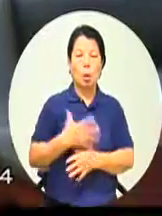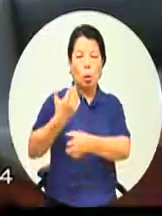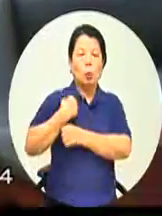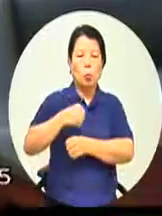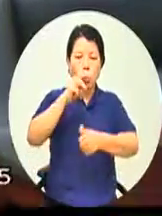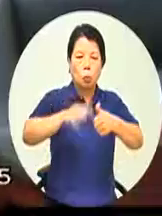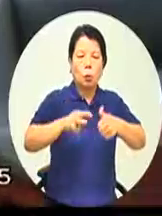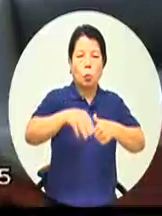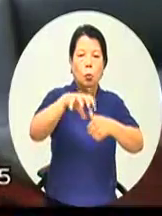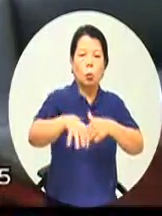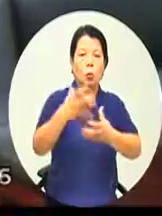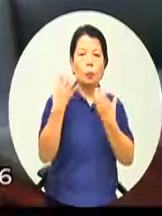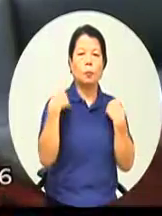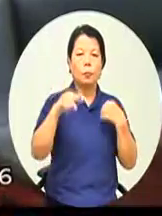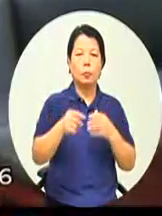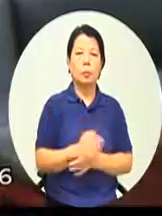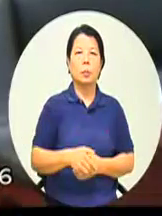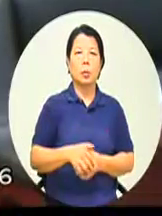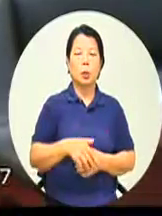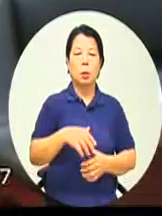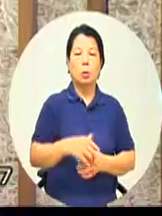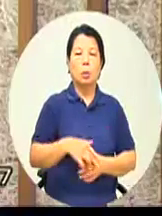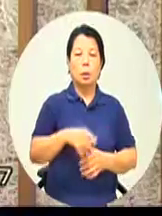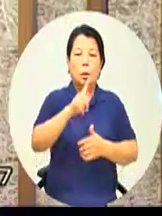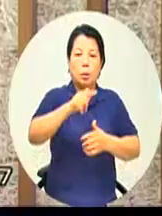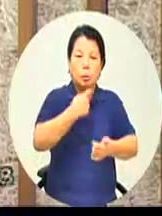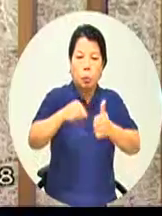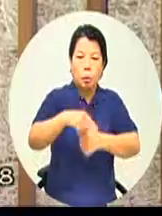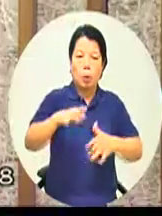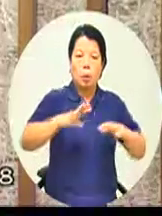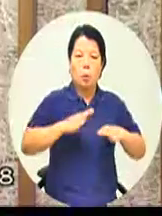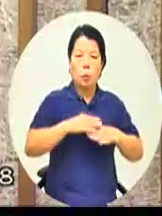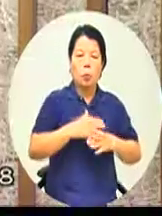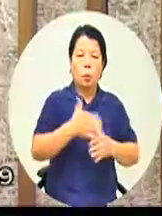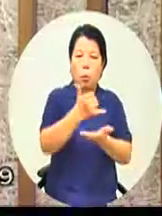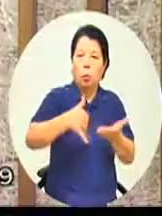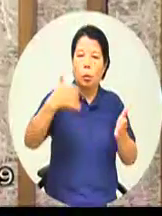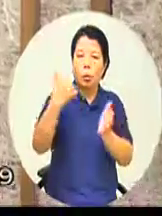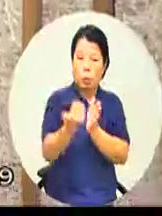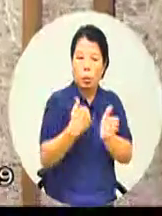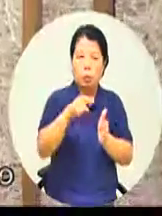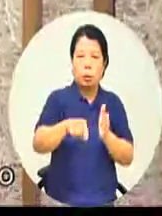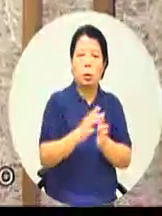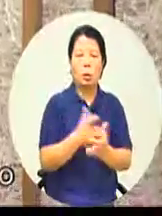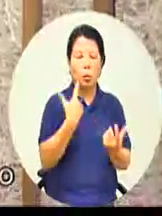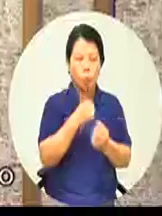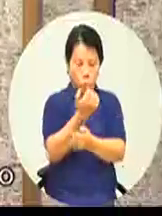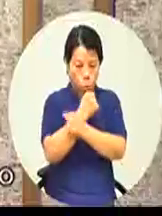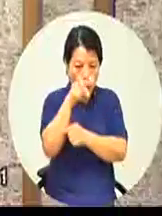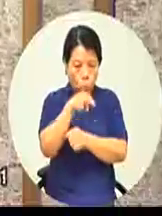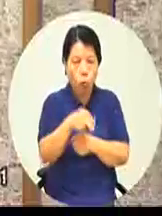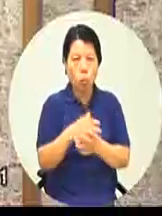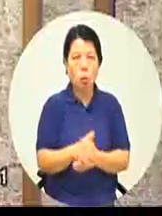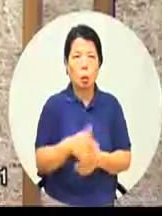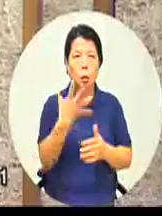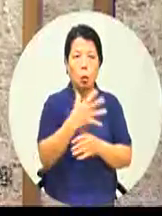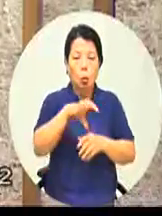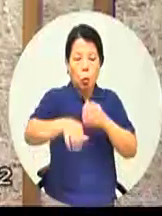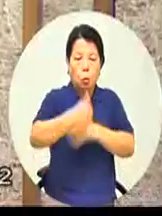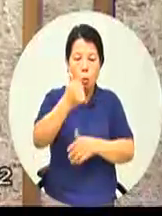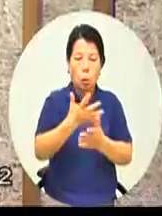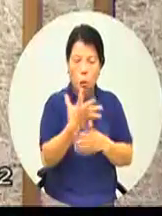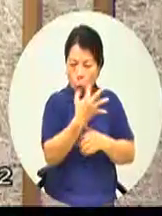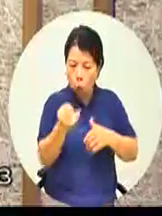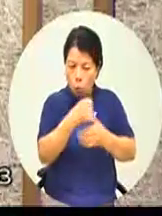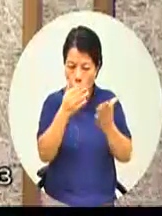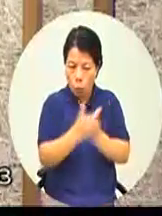报告，教官没有退出校园之前，我们是非常注重这个区块的。那刚才我们局长讲的这个数据，我们数据是有下降的，是